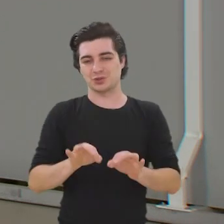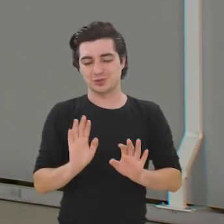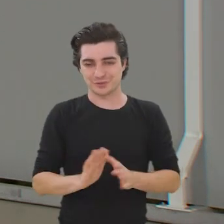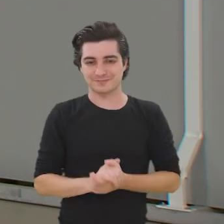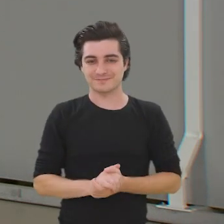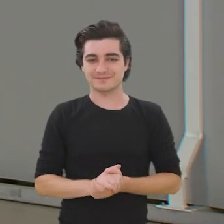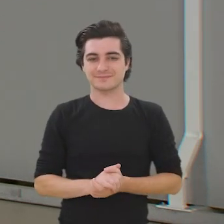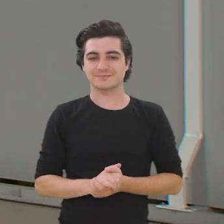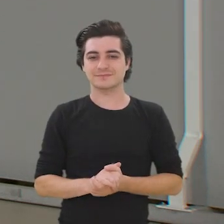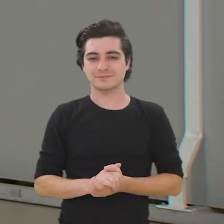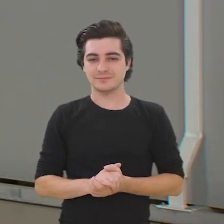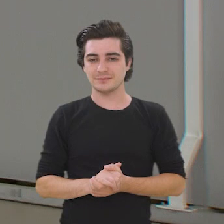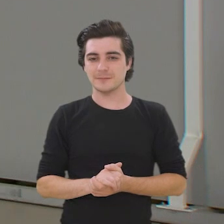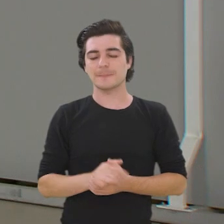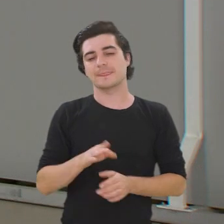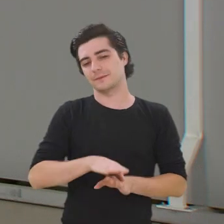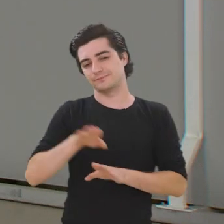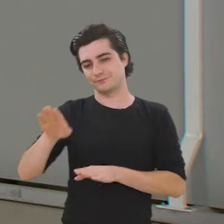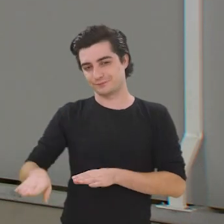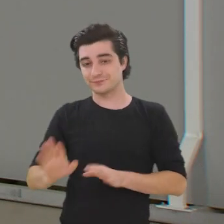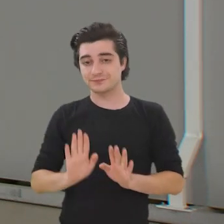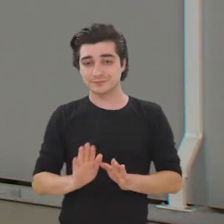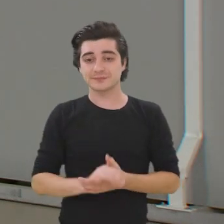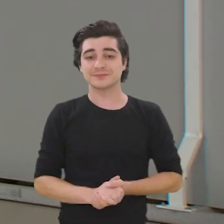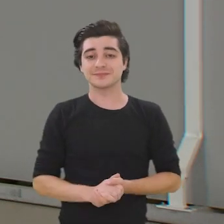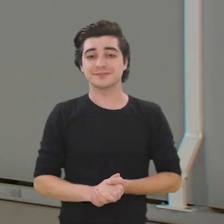Evet. Bu kağıdımızı kaldırabiliriz.